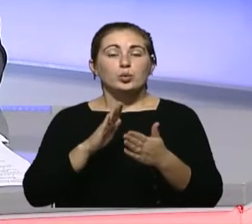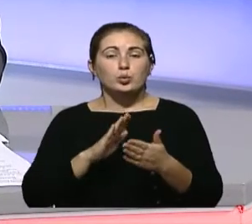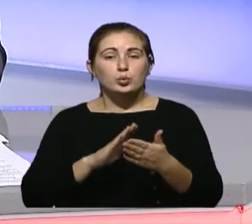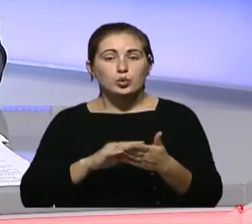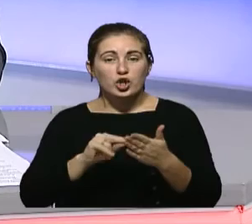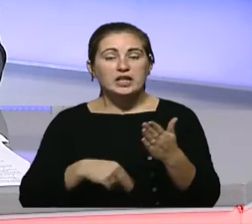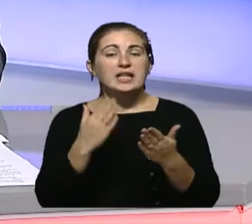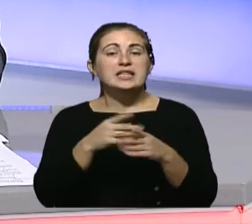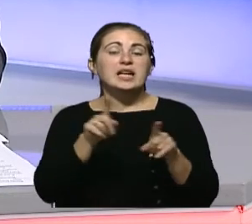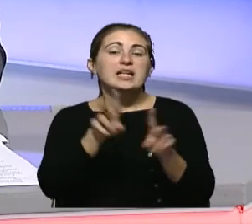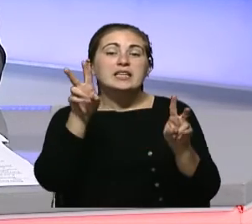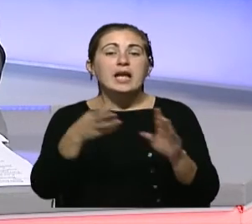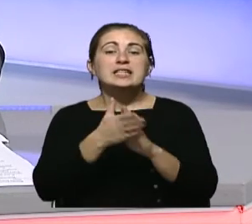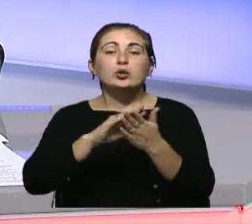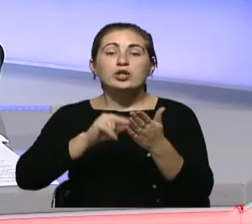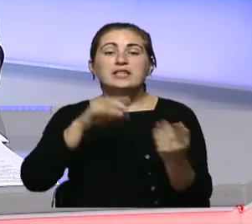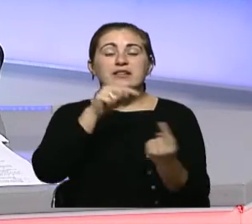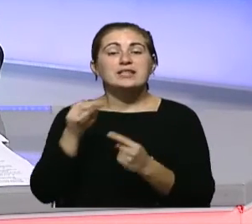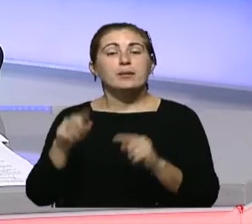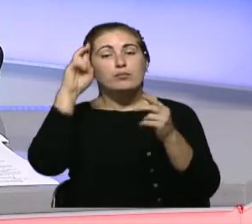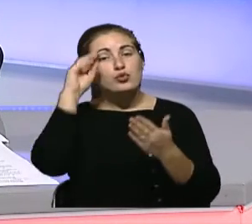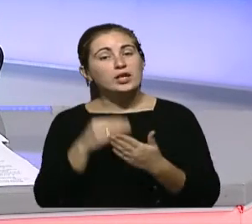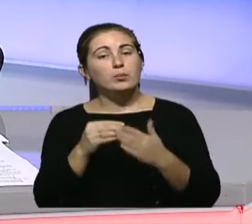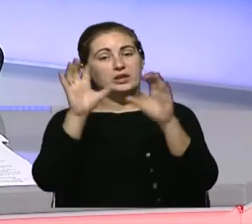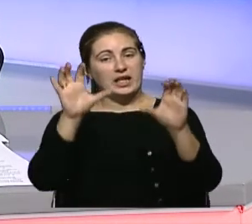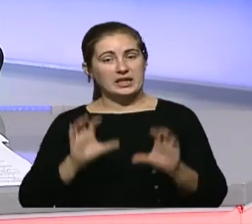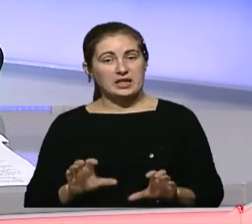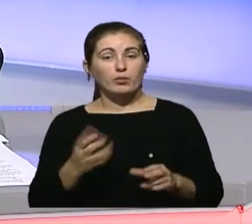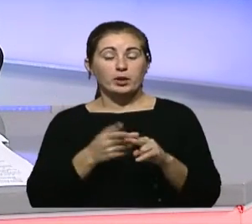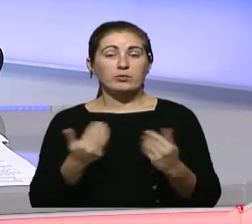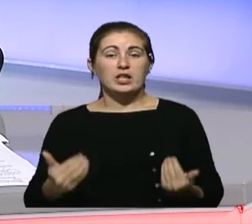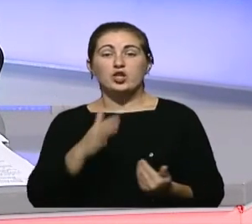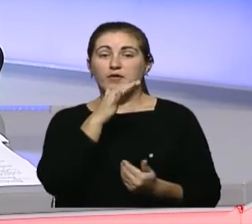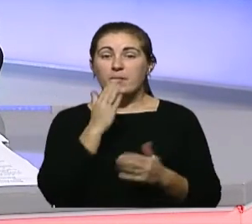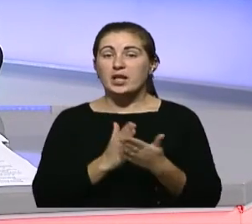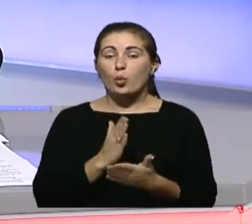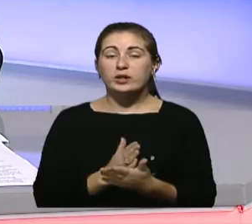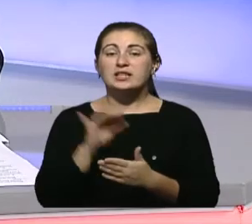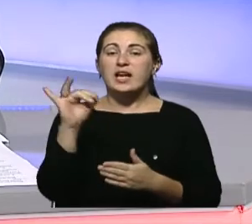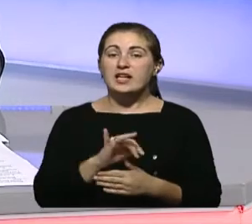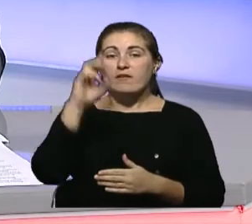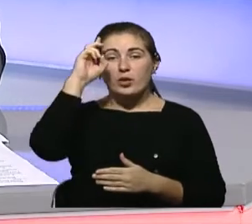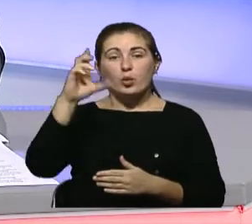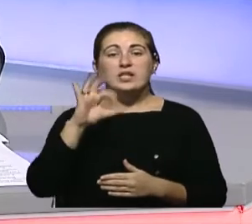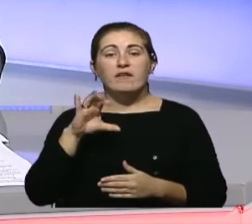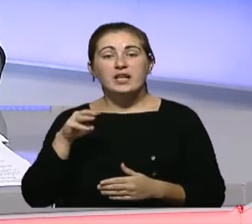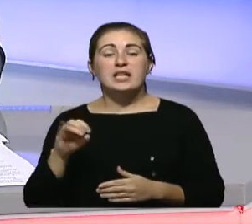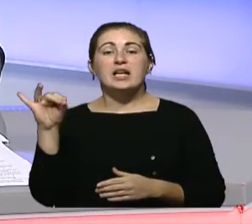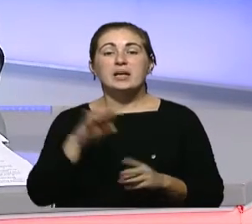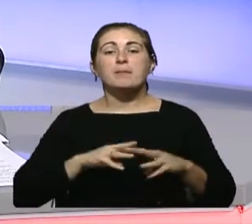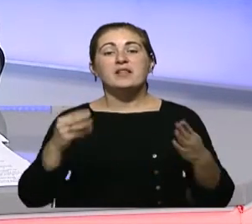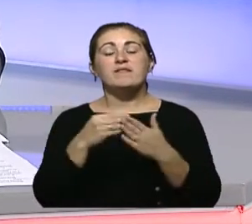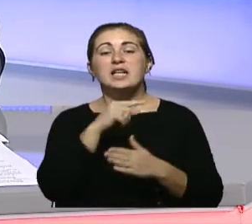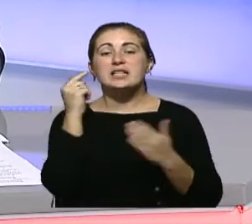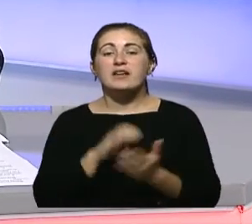есть такая терминология, заключение о соответствии бюджетному законодательству. Поэтому в настоящее время он находится и в Госсовете, и в Минфине